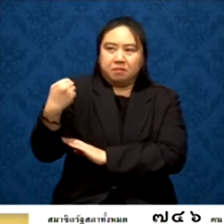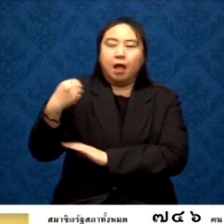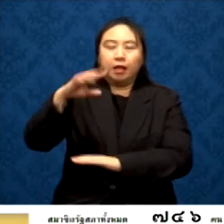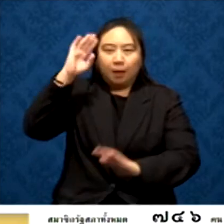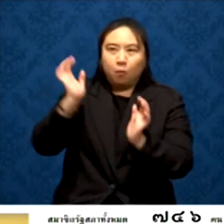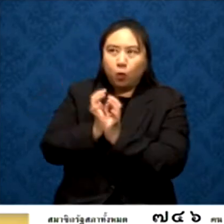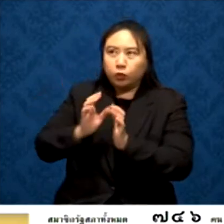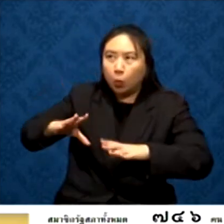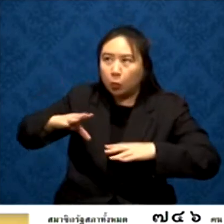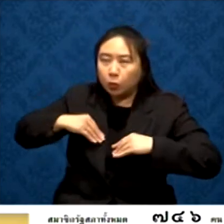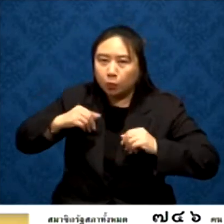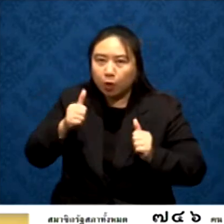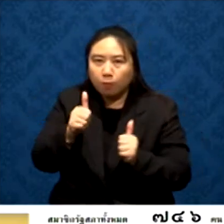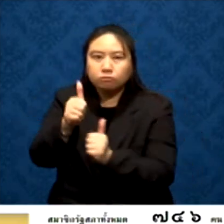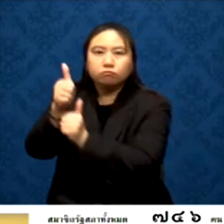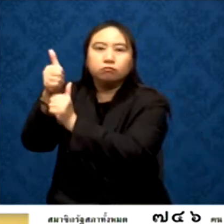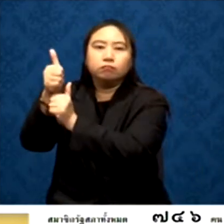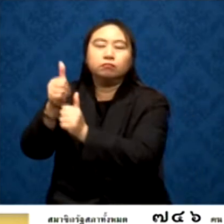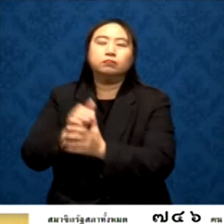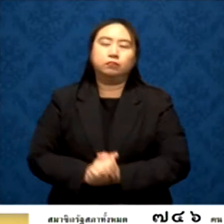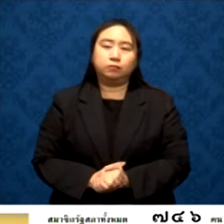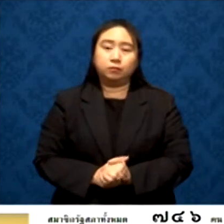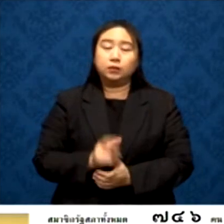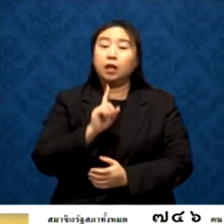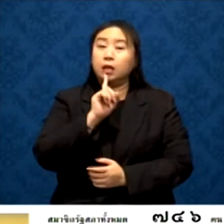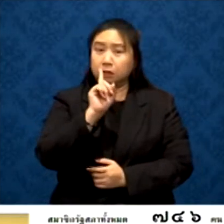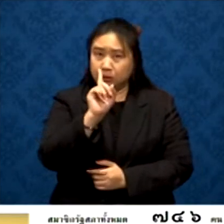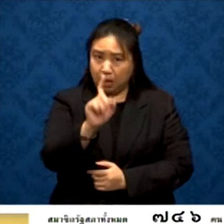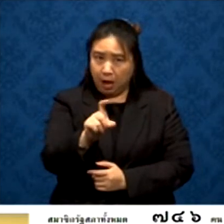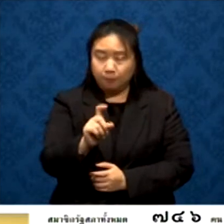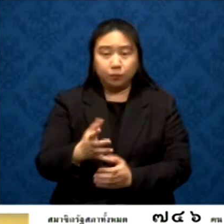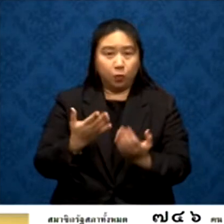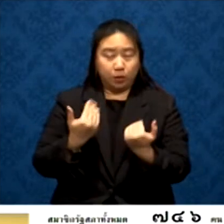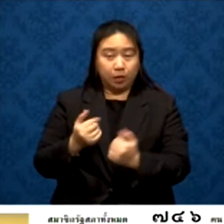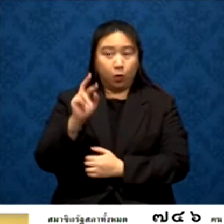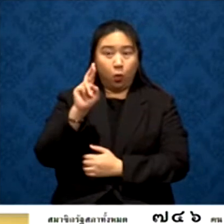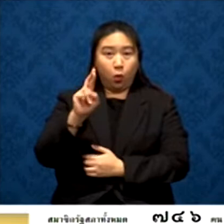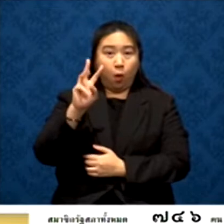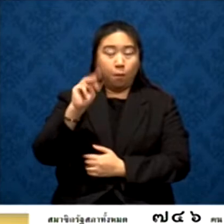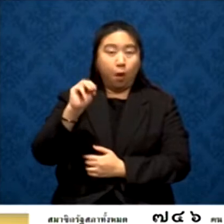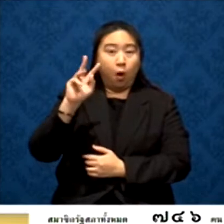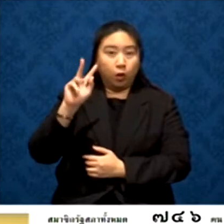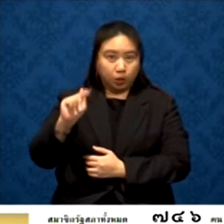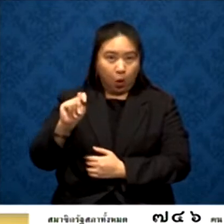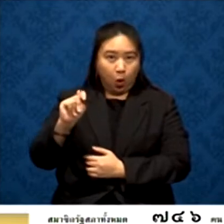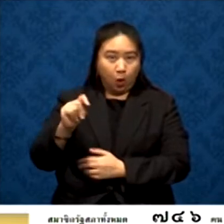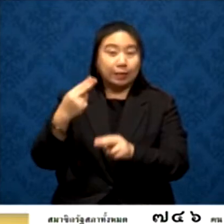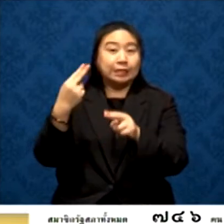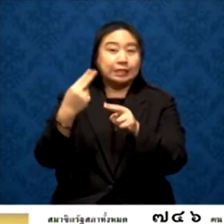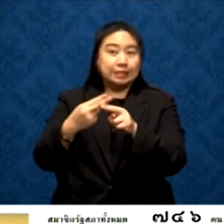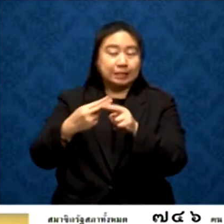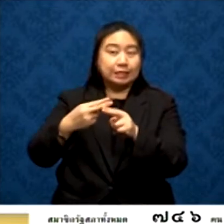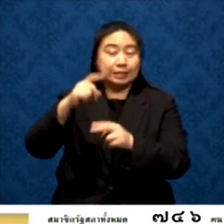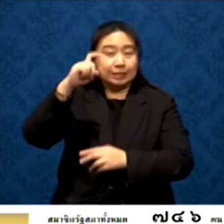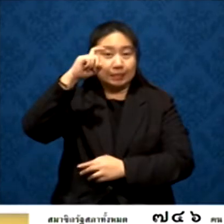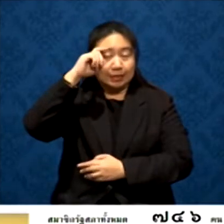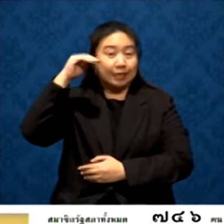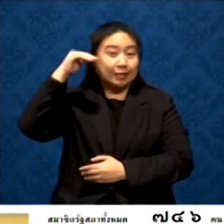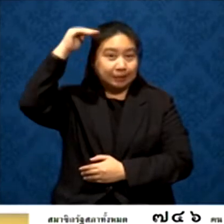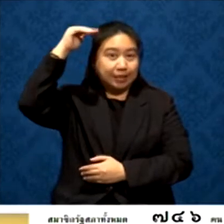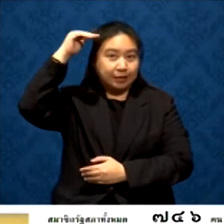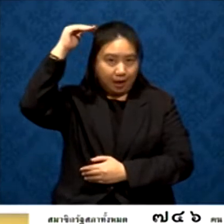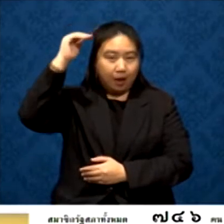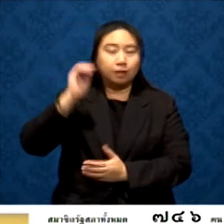รงไปตรงมาครับในยุคของรัฐมนตรีที่ชื่อว่าเศรษฐาเนี่ย